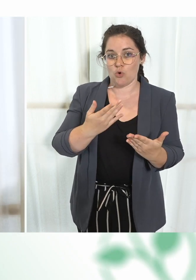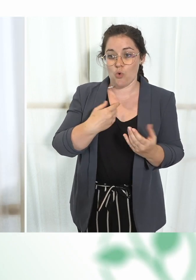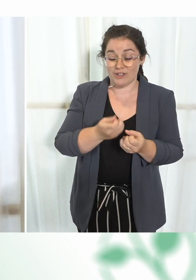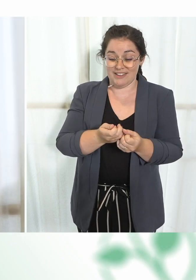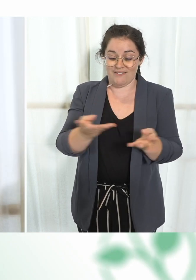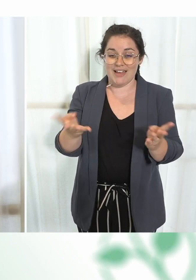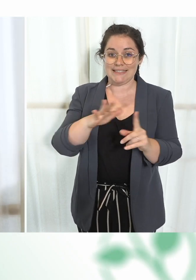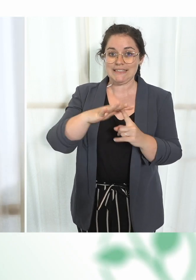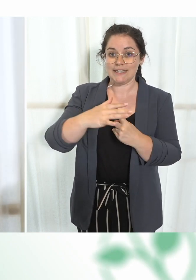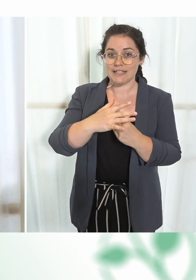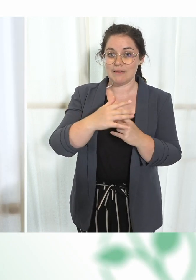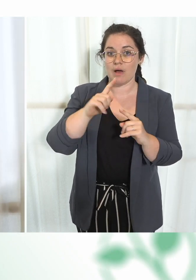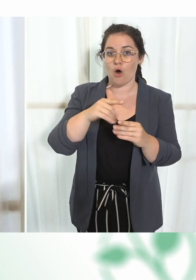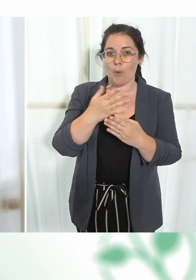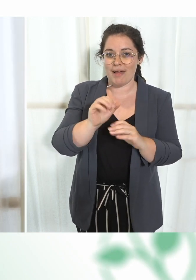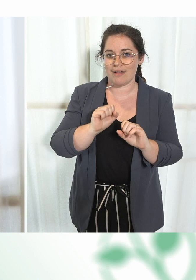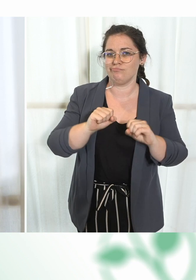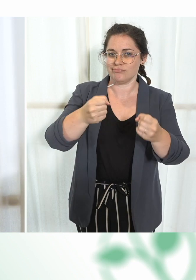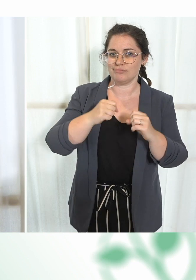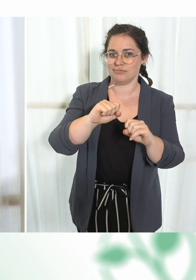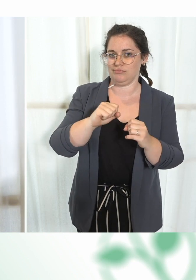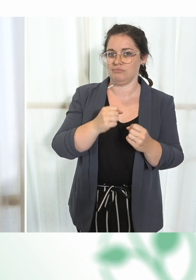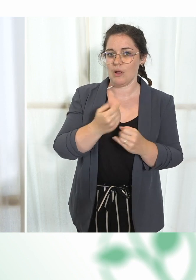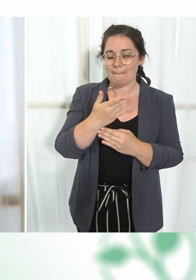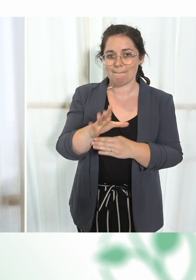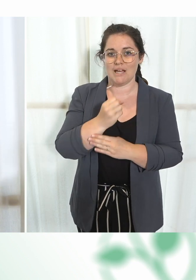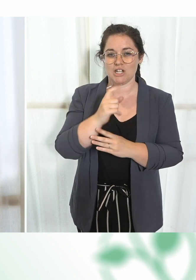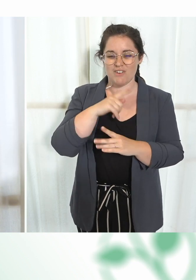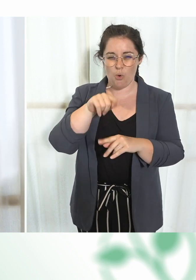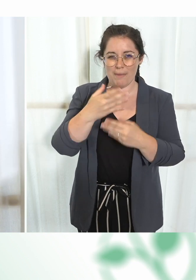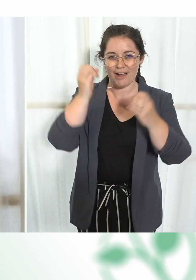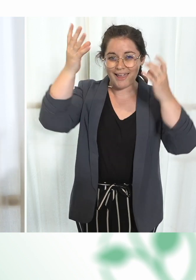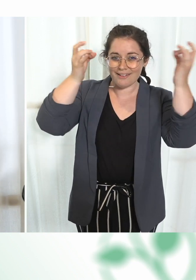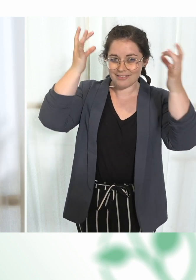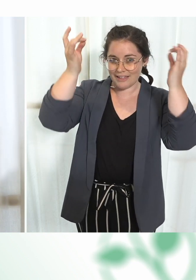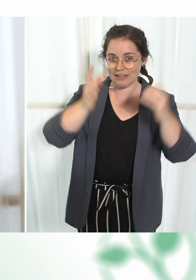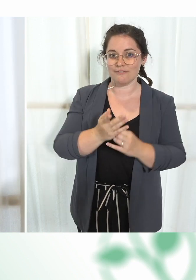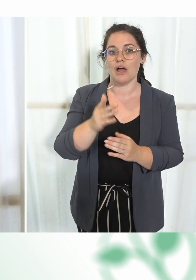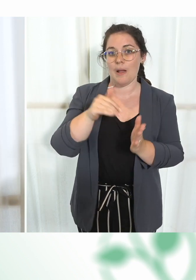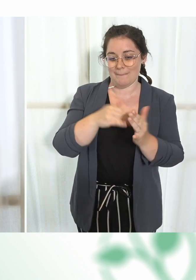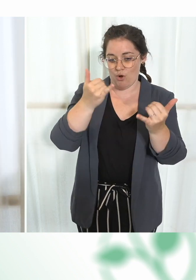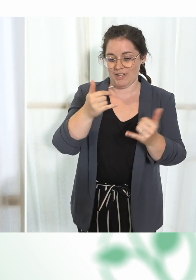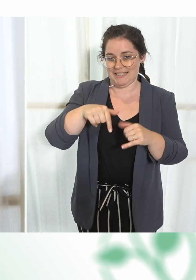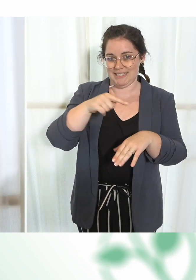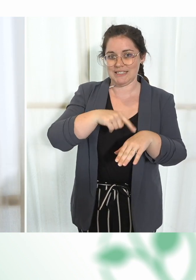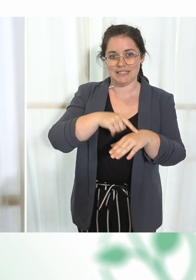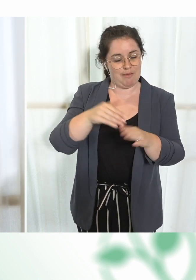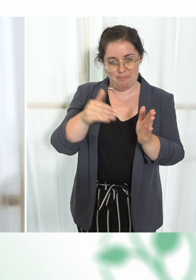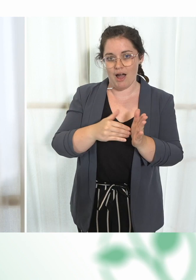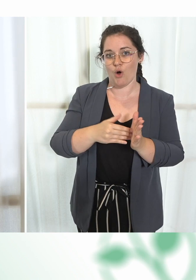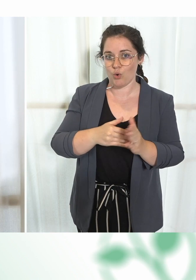diverses Team einfach auch effizienter, effektiver und auch kreativer ist. Und das braucht man in der heutigen Zeit auf jeden